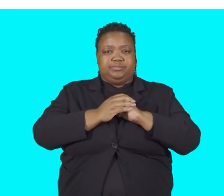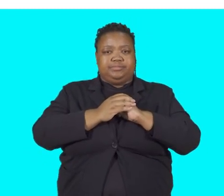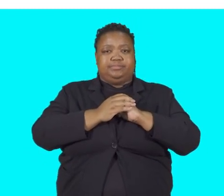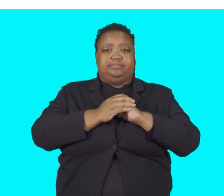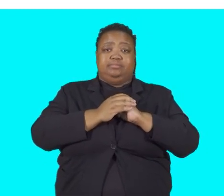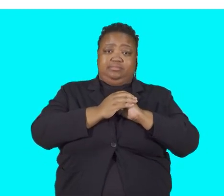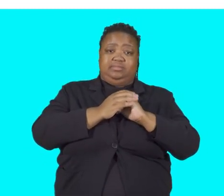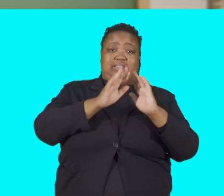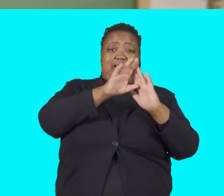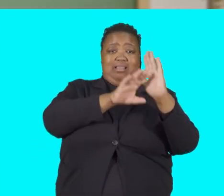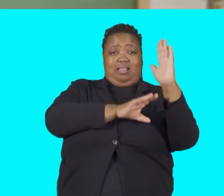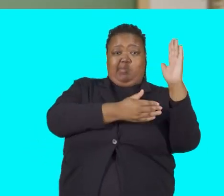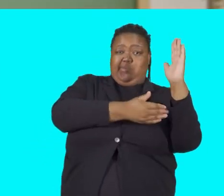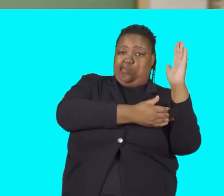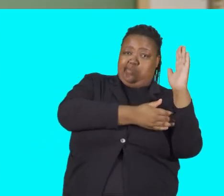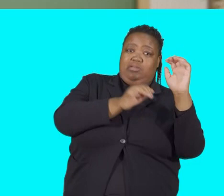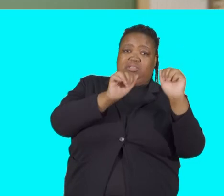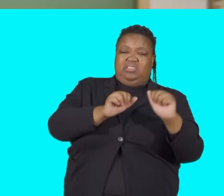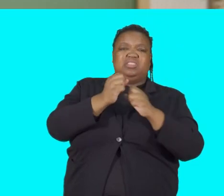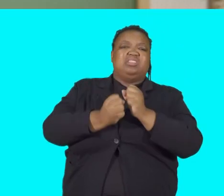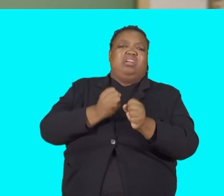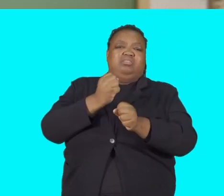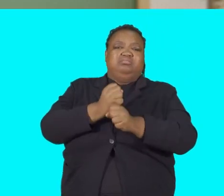Le curriculum iza kuqhuba le minyaka